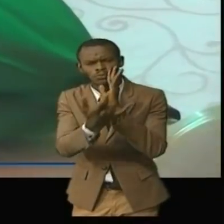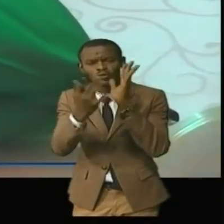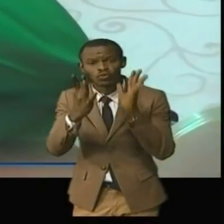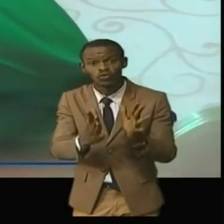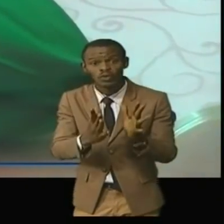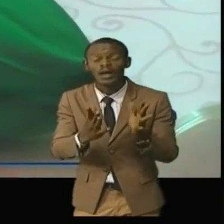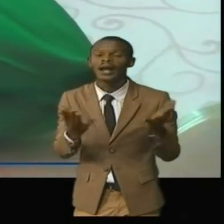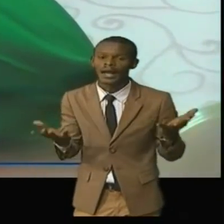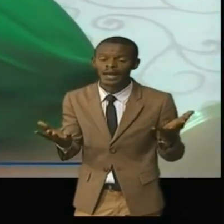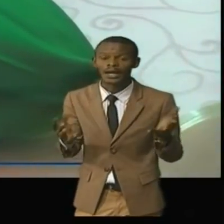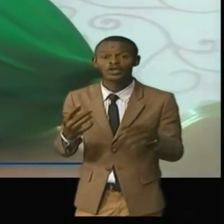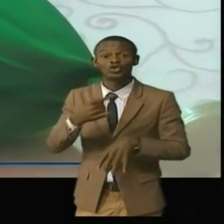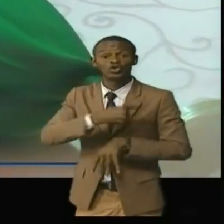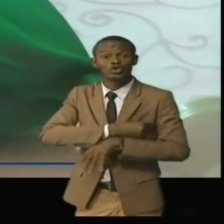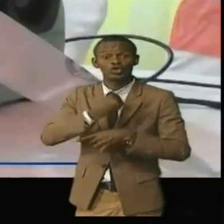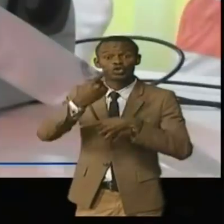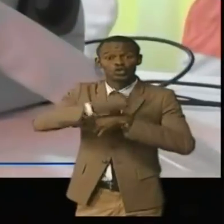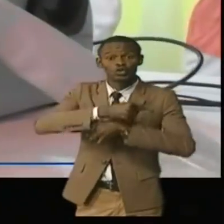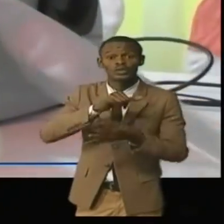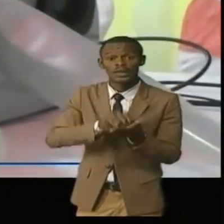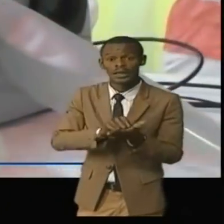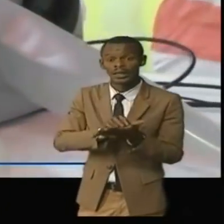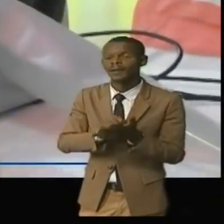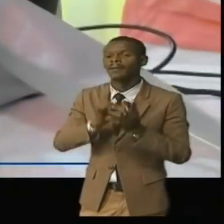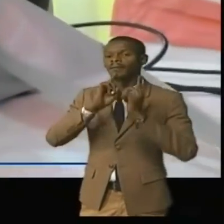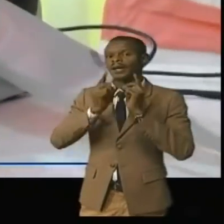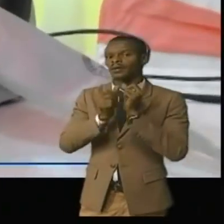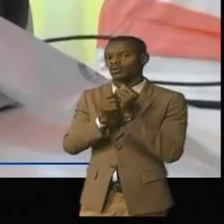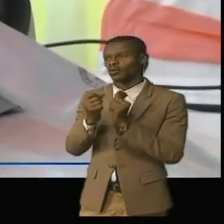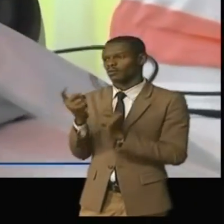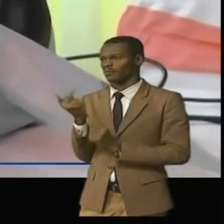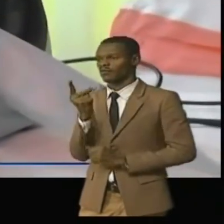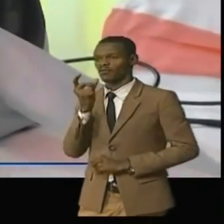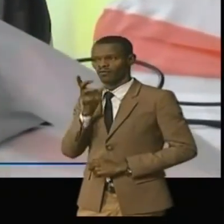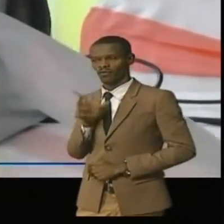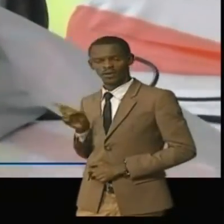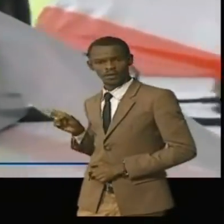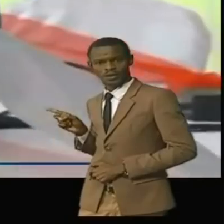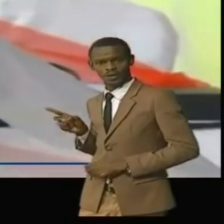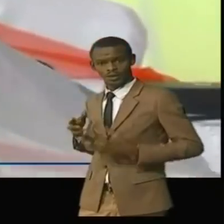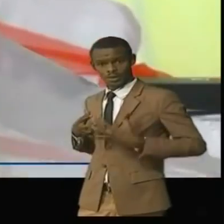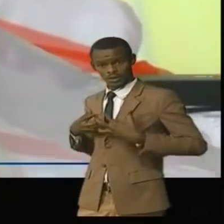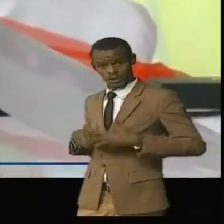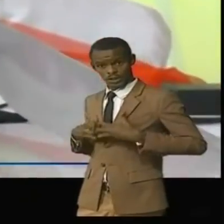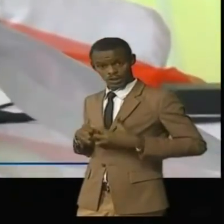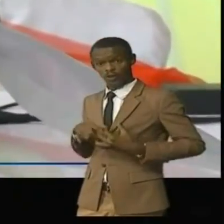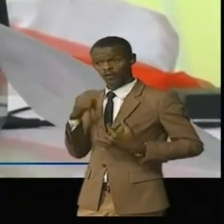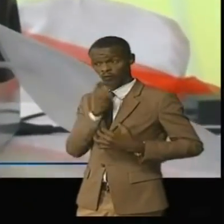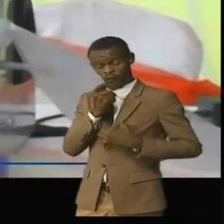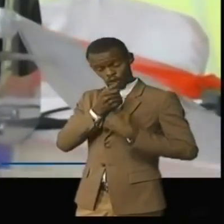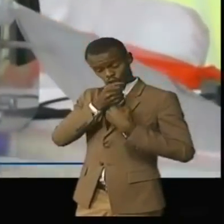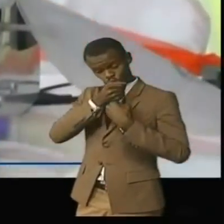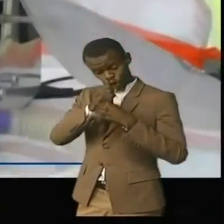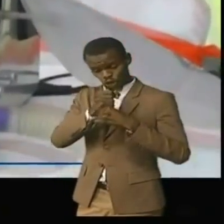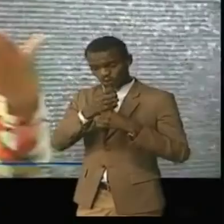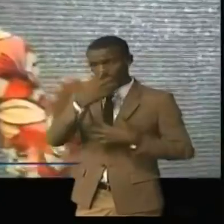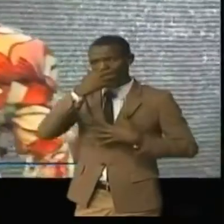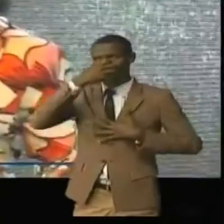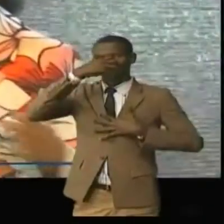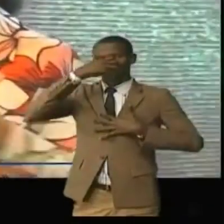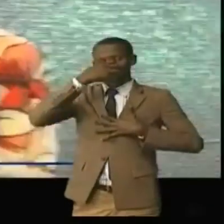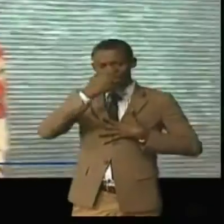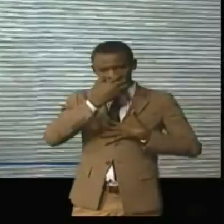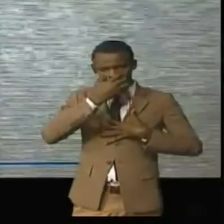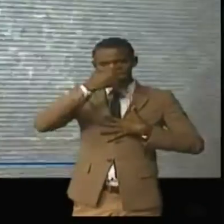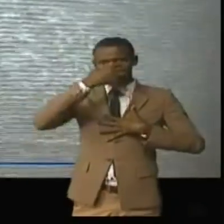prend en charge les patients dont le poids varie entre 15 à 100 kg. Les respirateurs qui étaient développés